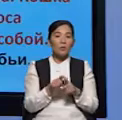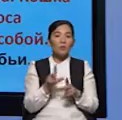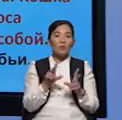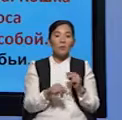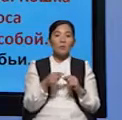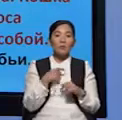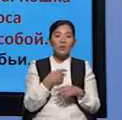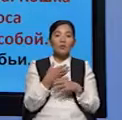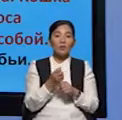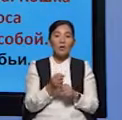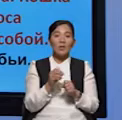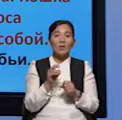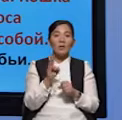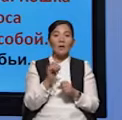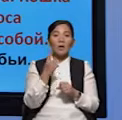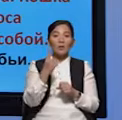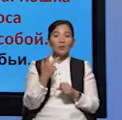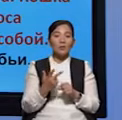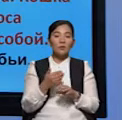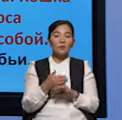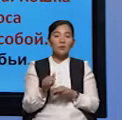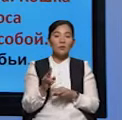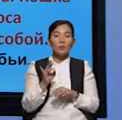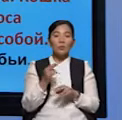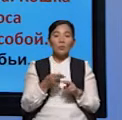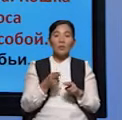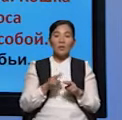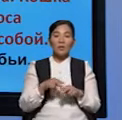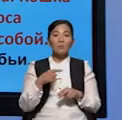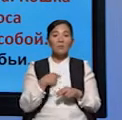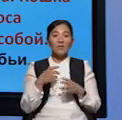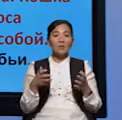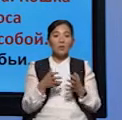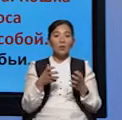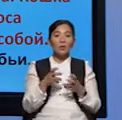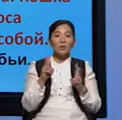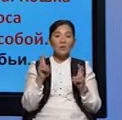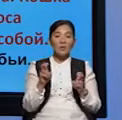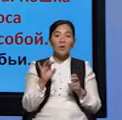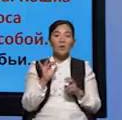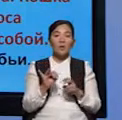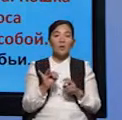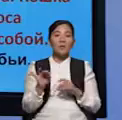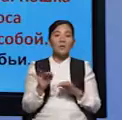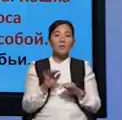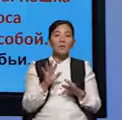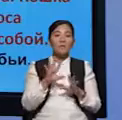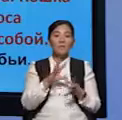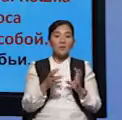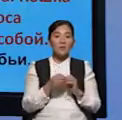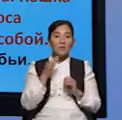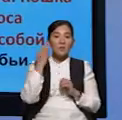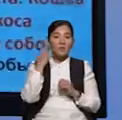слов. То есть мы сжали текст на 1/3 часть, но при этом мы сохранили тему и идею